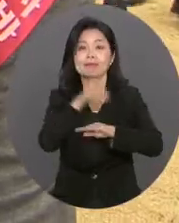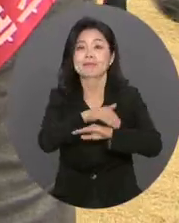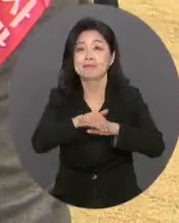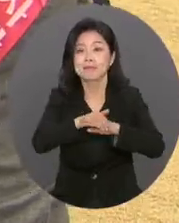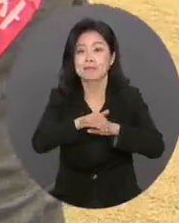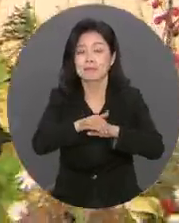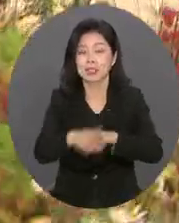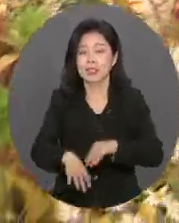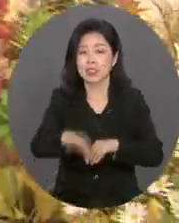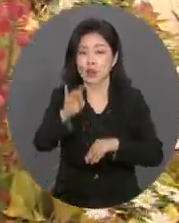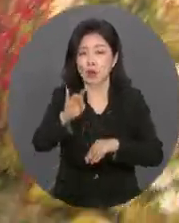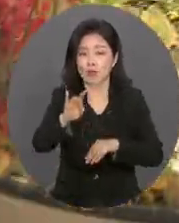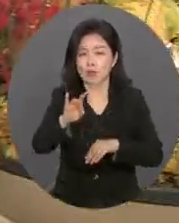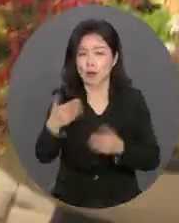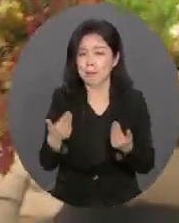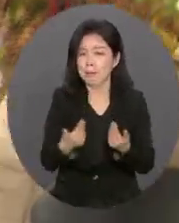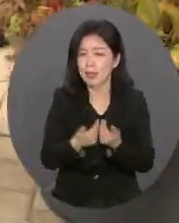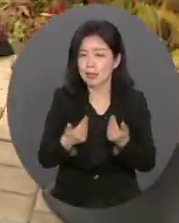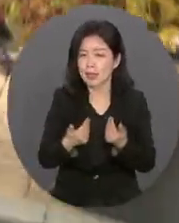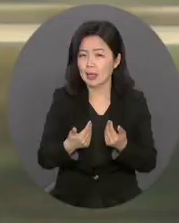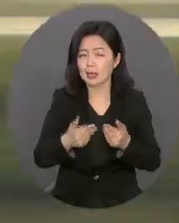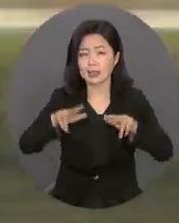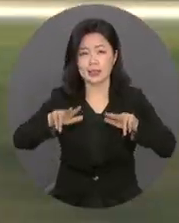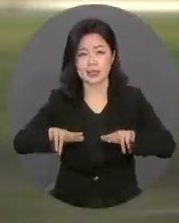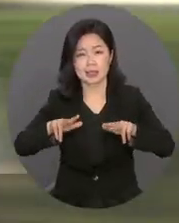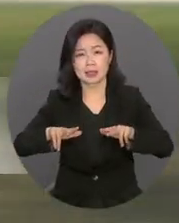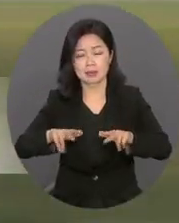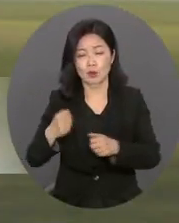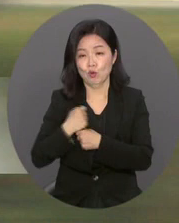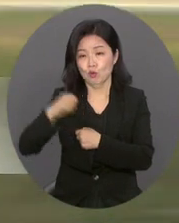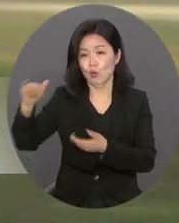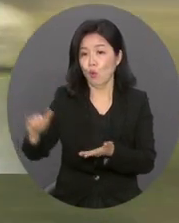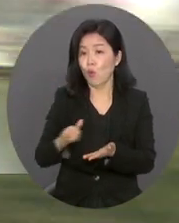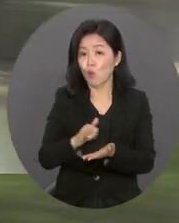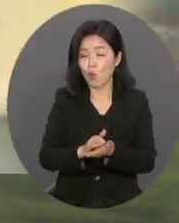이전 반대 측은 이 같은 움직임을 평가절하면서도 군공항 유치가